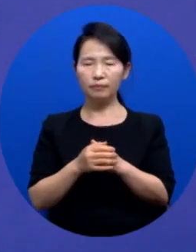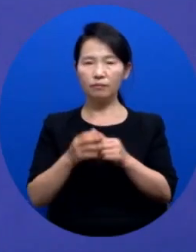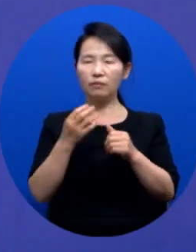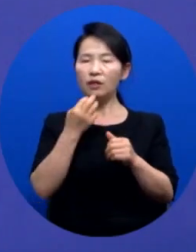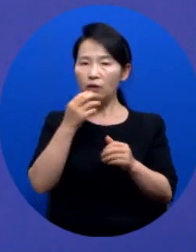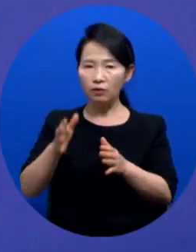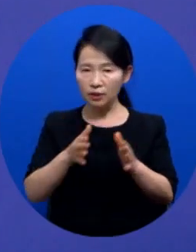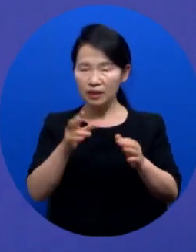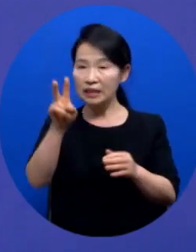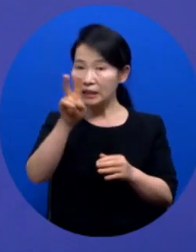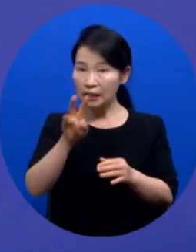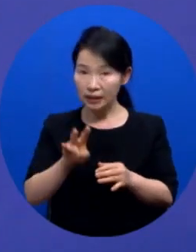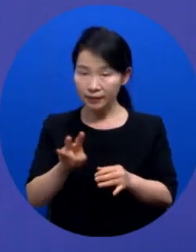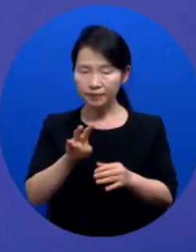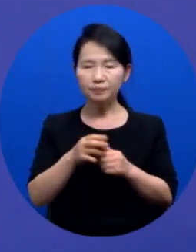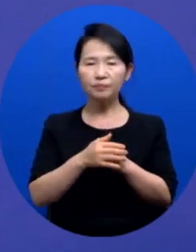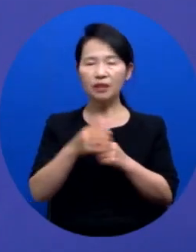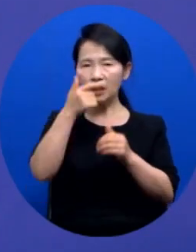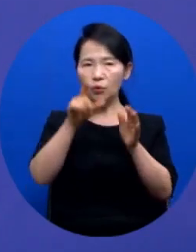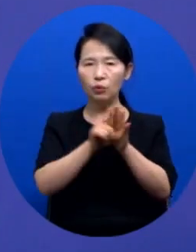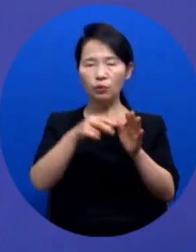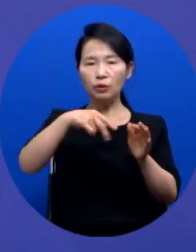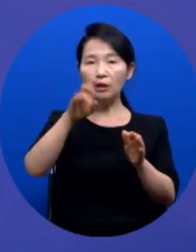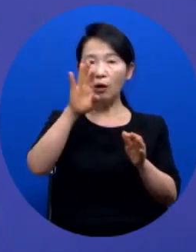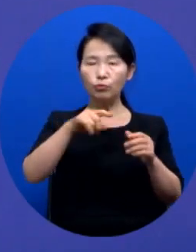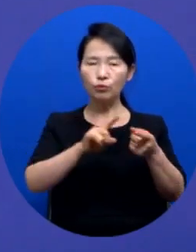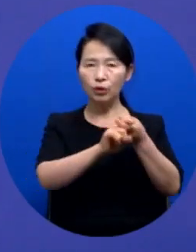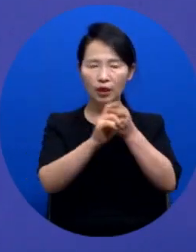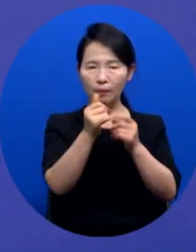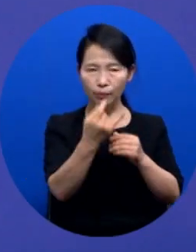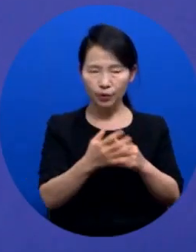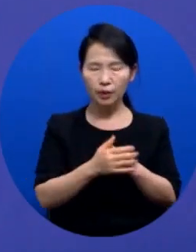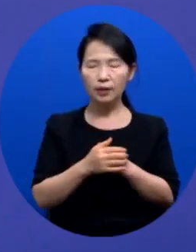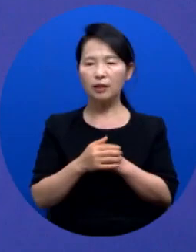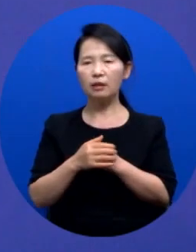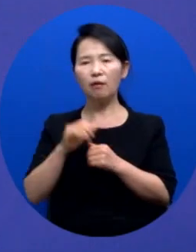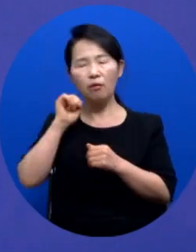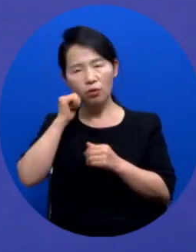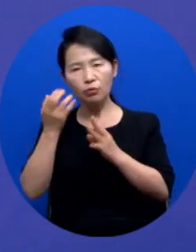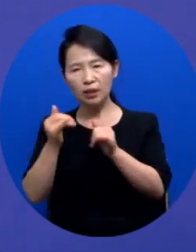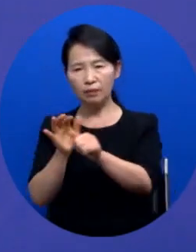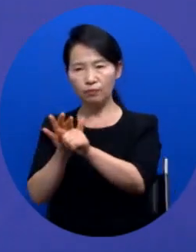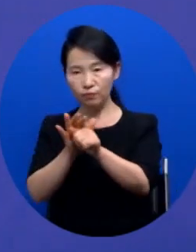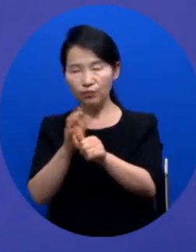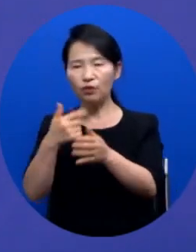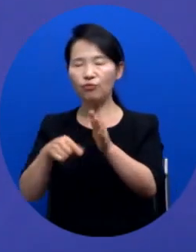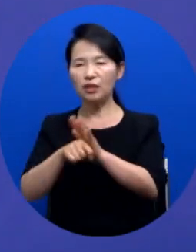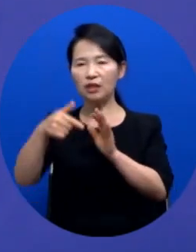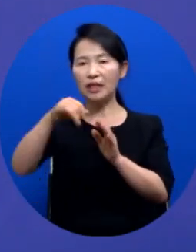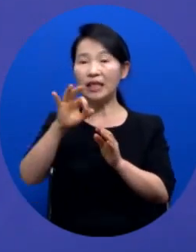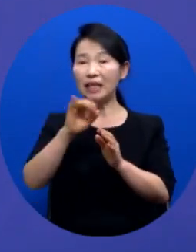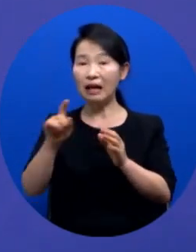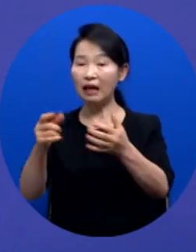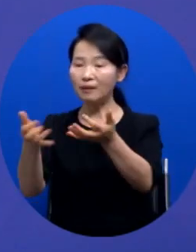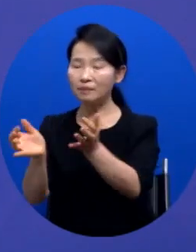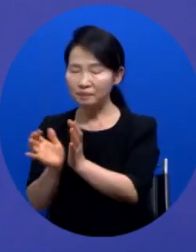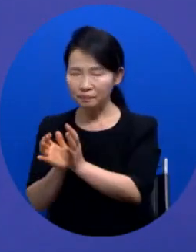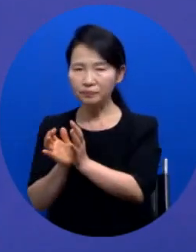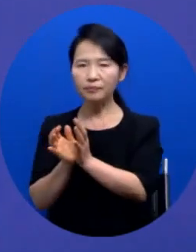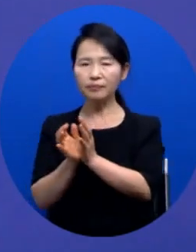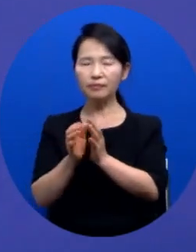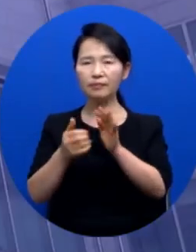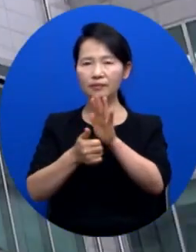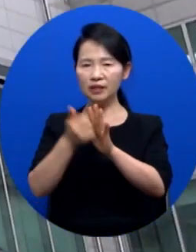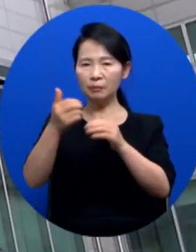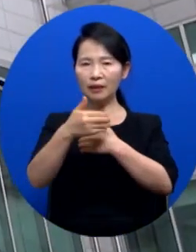경기도 시흥시 기독교 서구연합회가 지역의 취약계층을 돕기 위해 기아대책과 함께 희망상자 나눔 전달식을 가졌습니다.